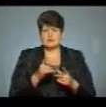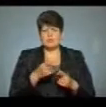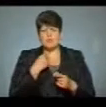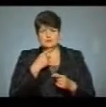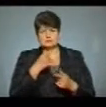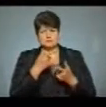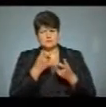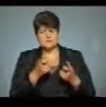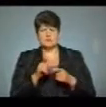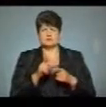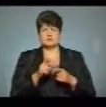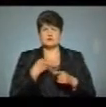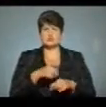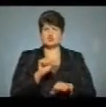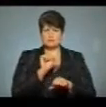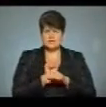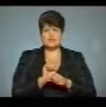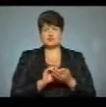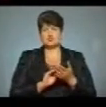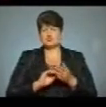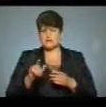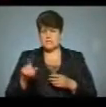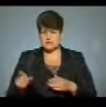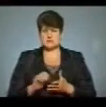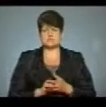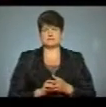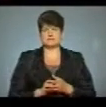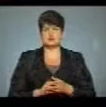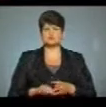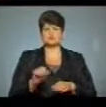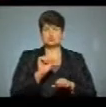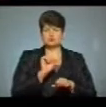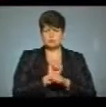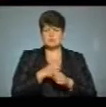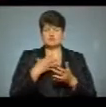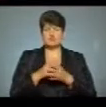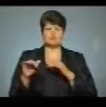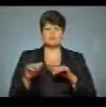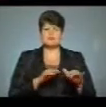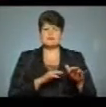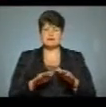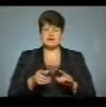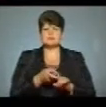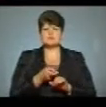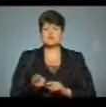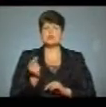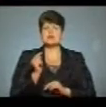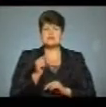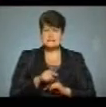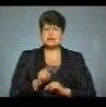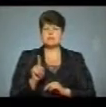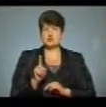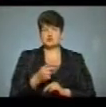казали, щоб ми зупинили журналістів і зупинили свою діяльність в зв'язку із тим, що